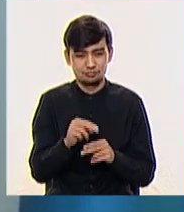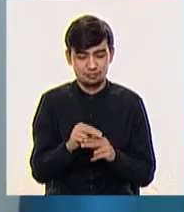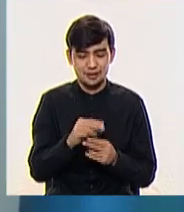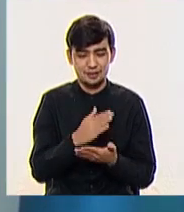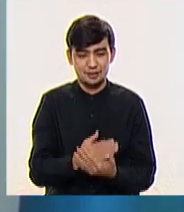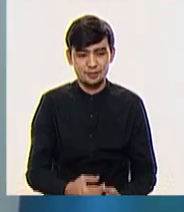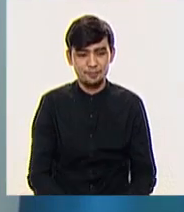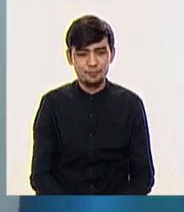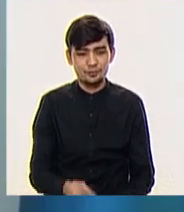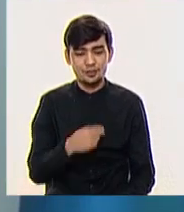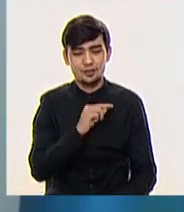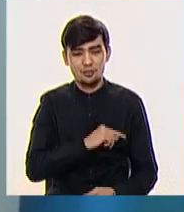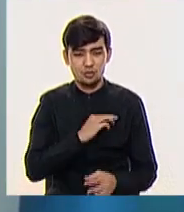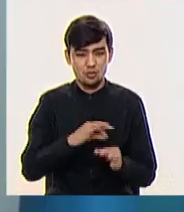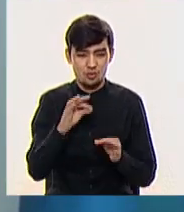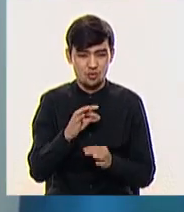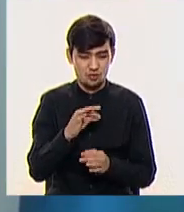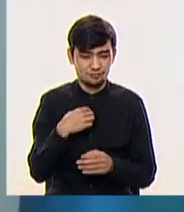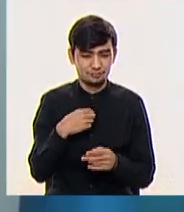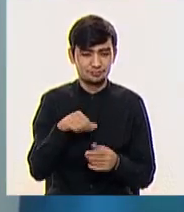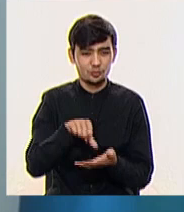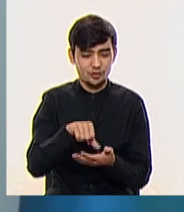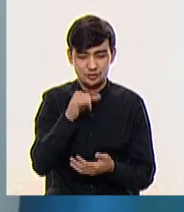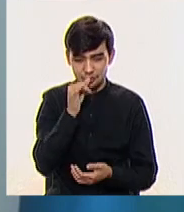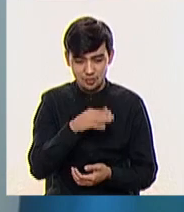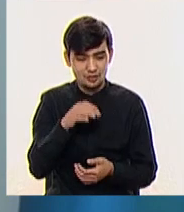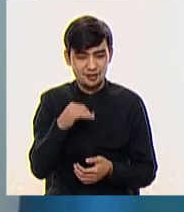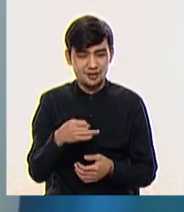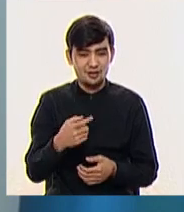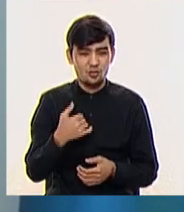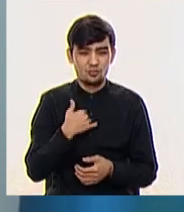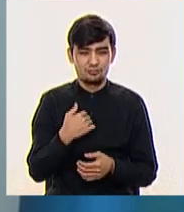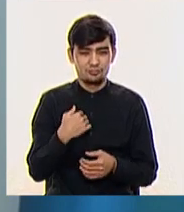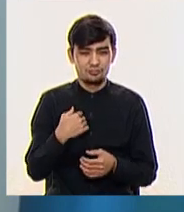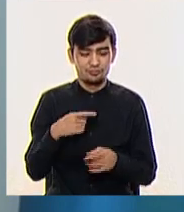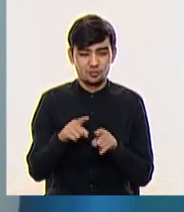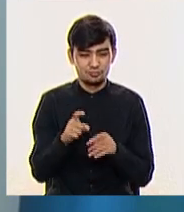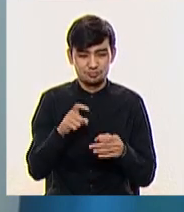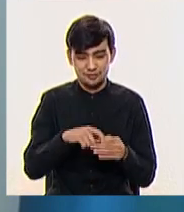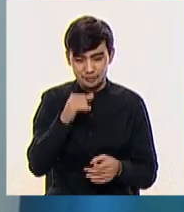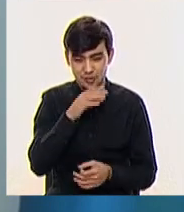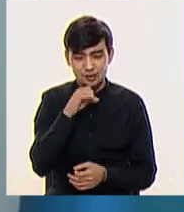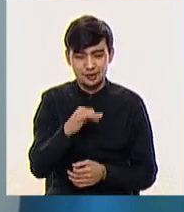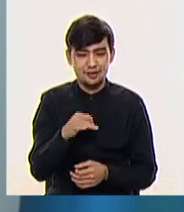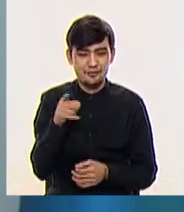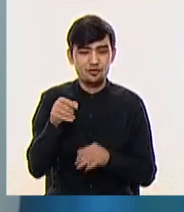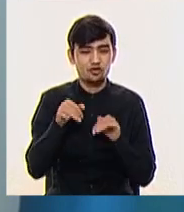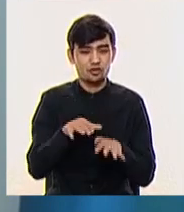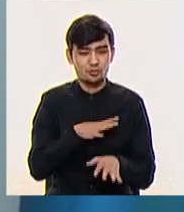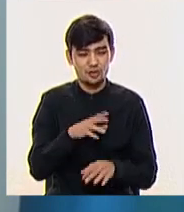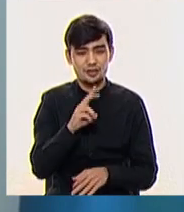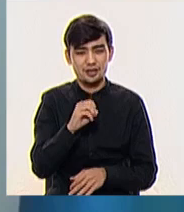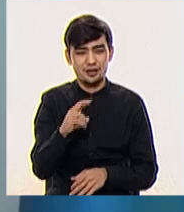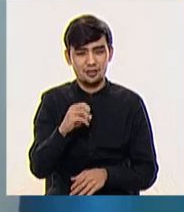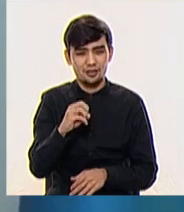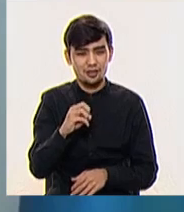кеңестің жұмысына қатысқан жоқпыз. Қатыса алмаймыз. Ол біздің құзыретімізге жатпайды. Алайда олардың шешімінде Кенжегалиева